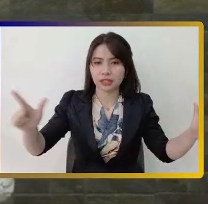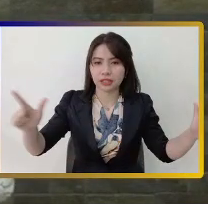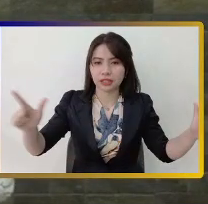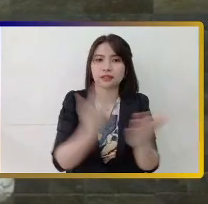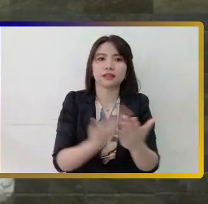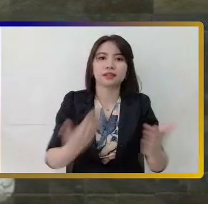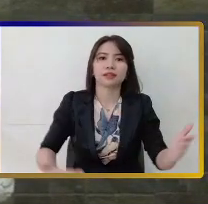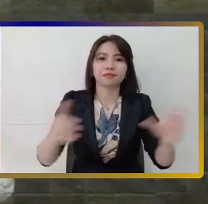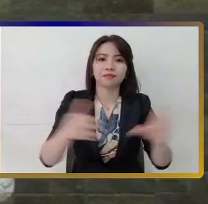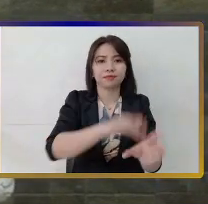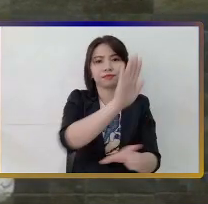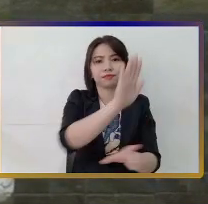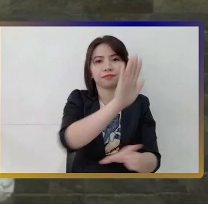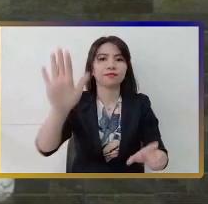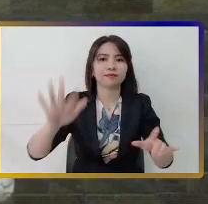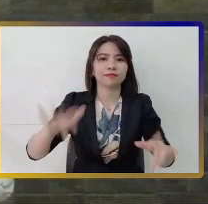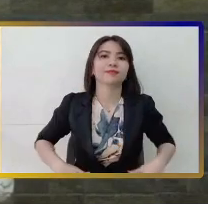life.